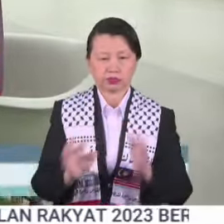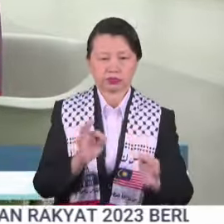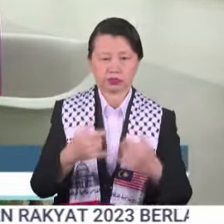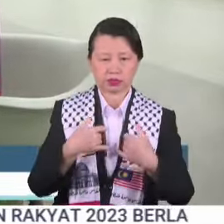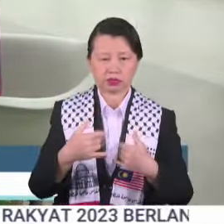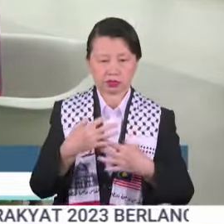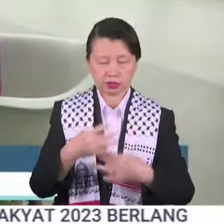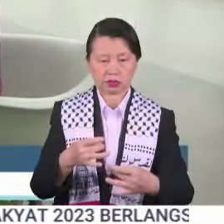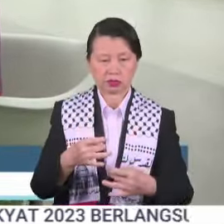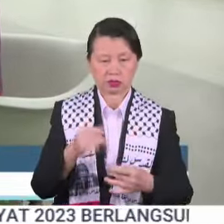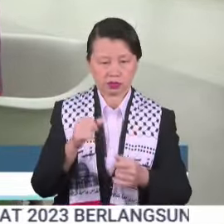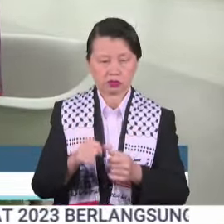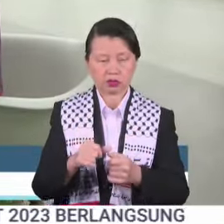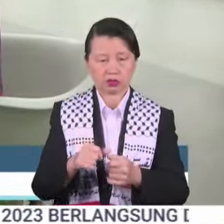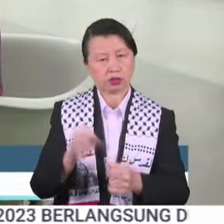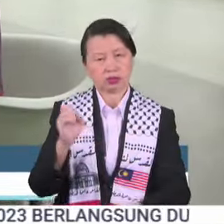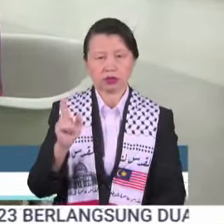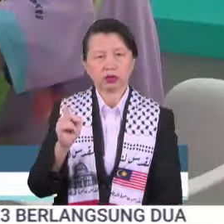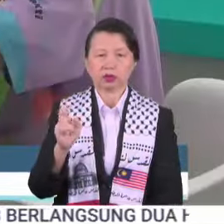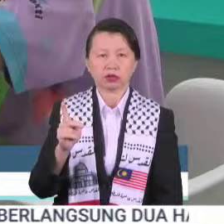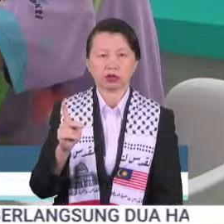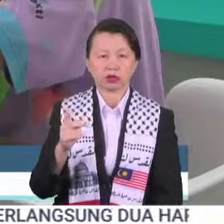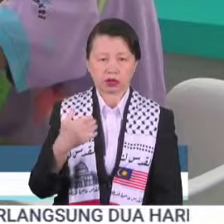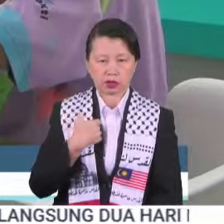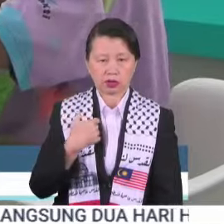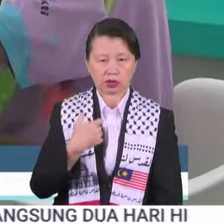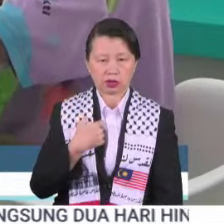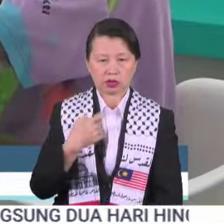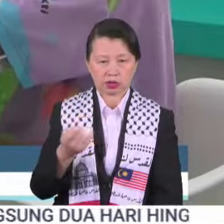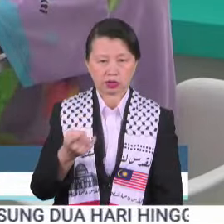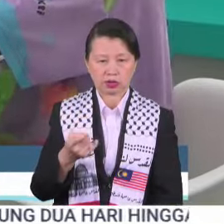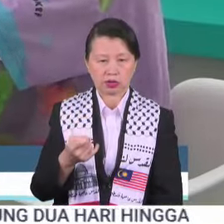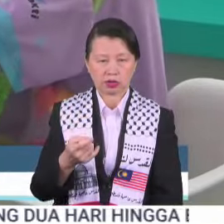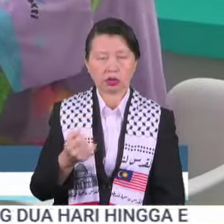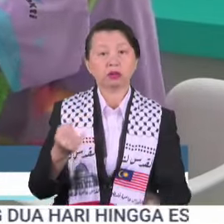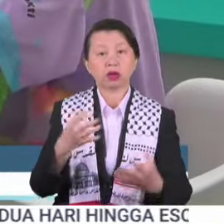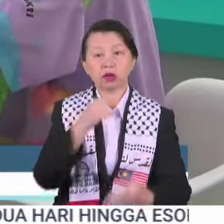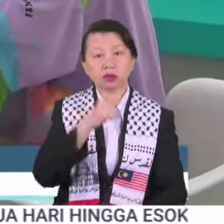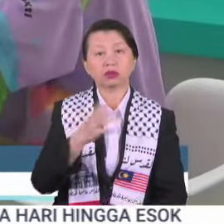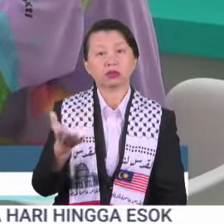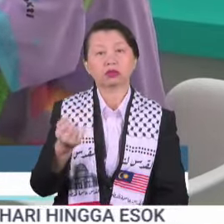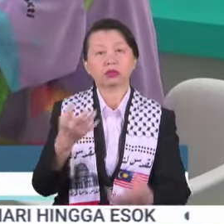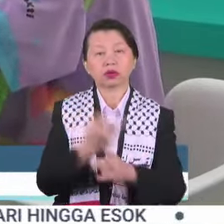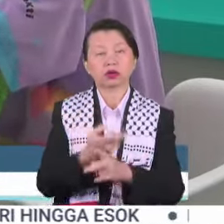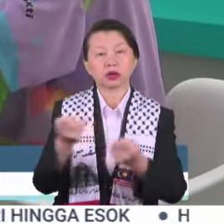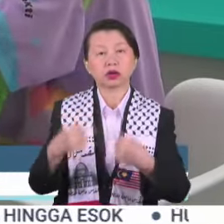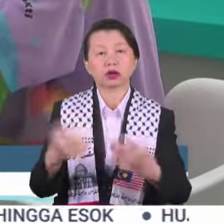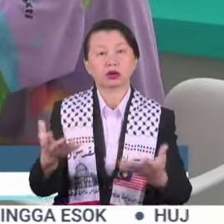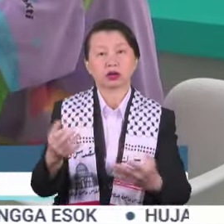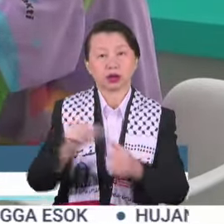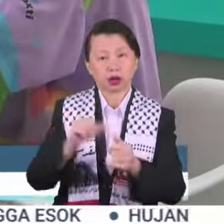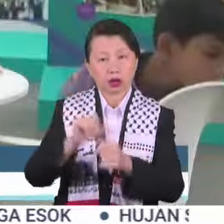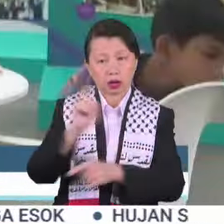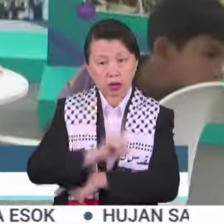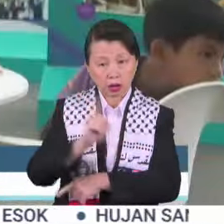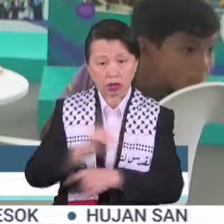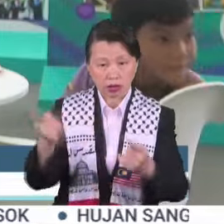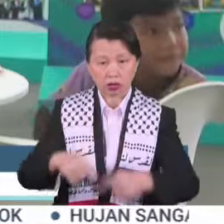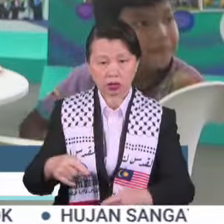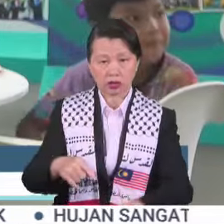ada Mari ada ada berapa tahun dah Berapa kali dah Ki